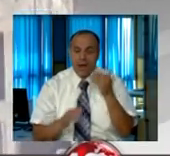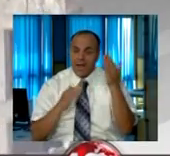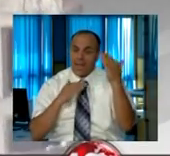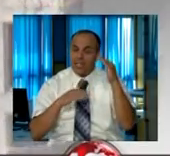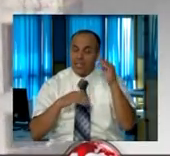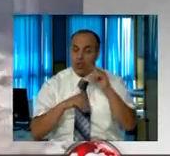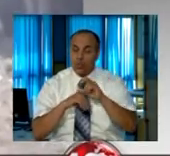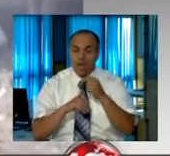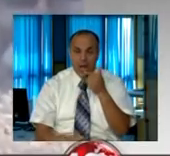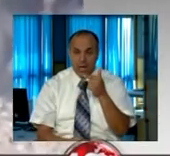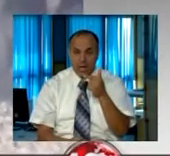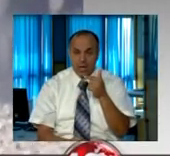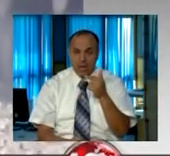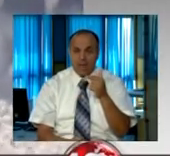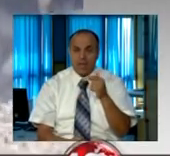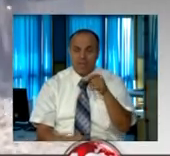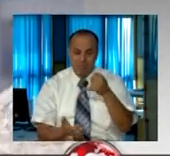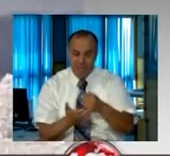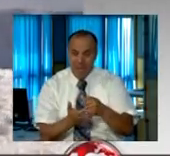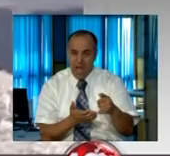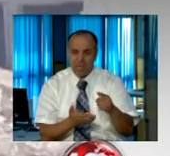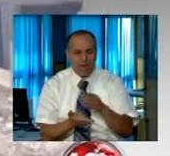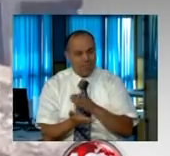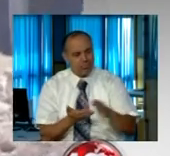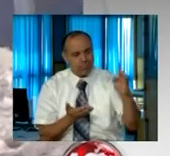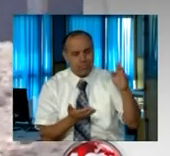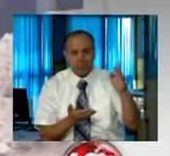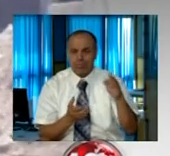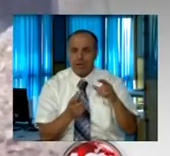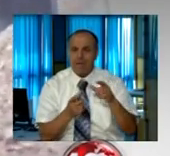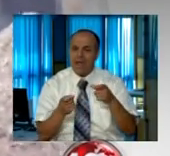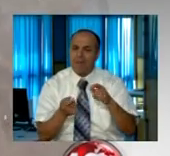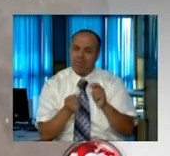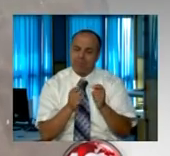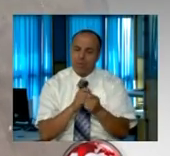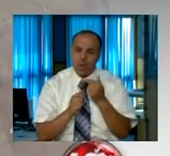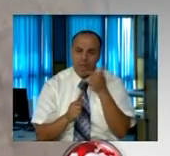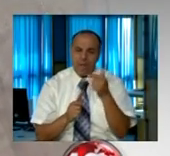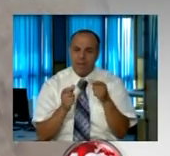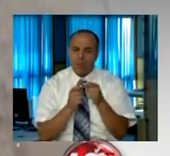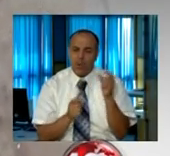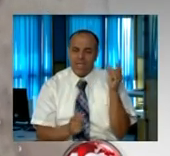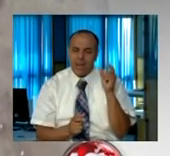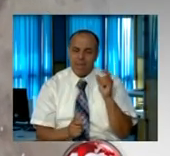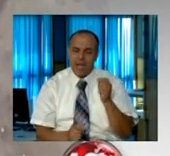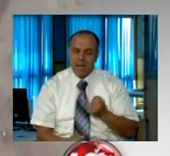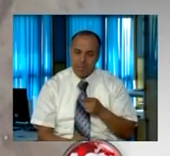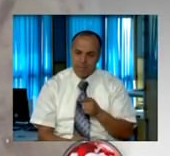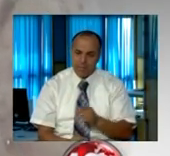الخارجية التركية أن تطهير جرابلس سيمثل نقطة تحول في الحرب على ما يسمى بتنظيم الدولة